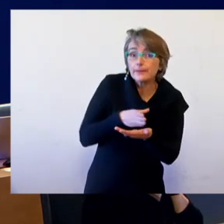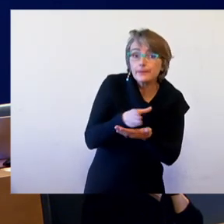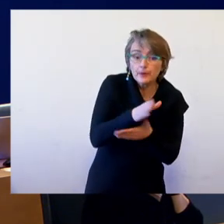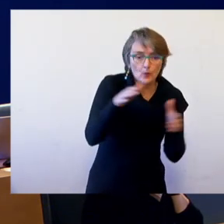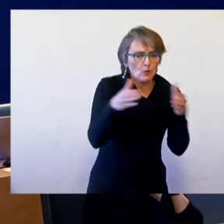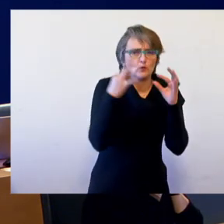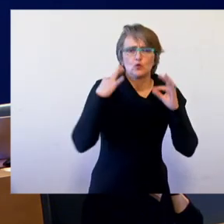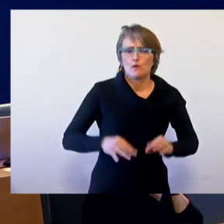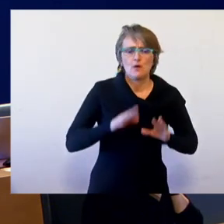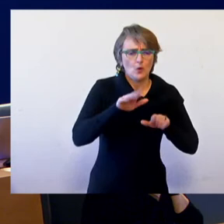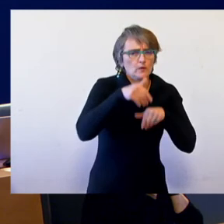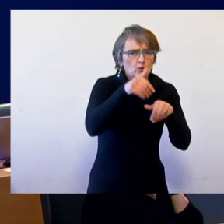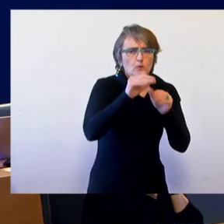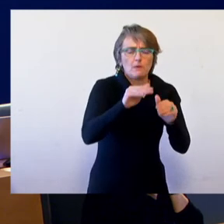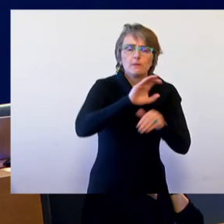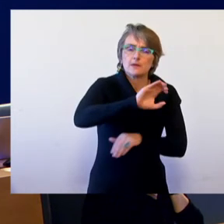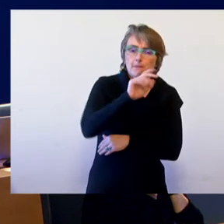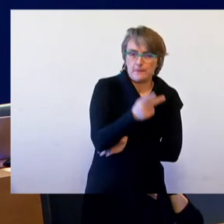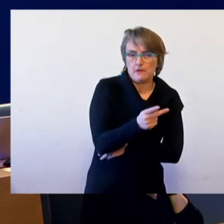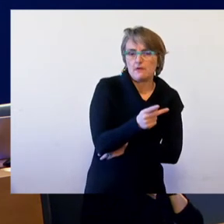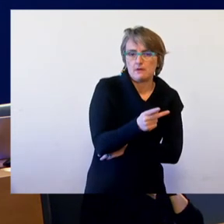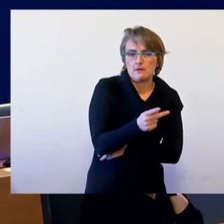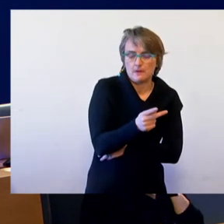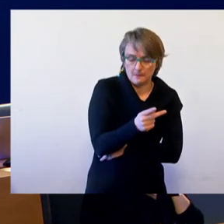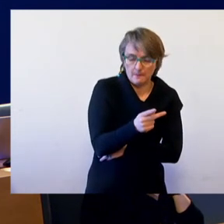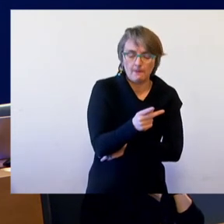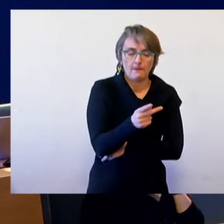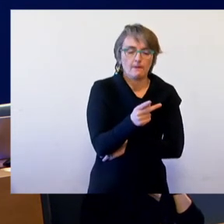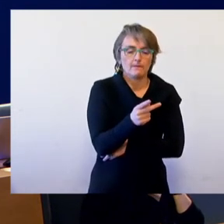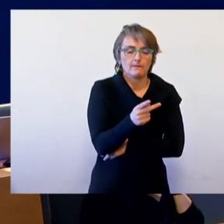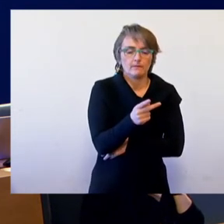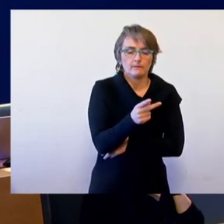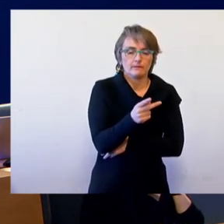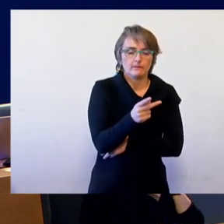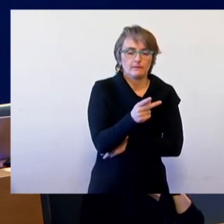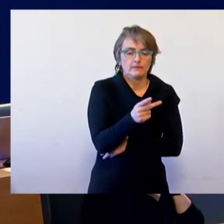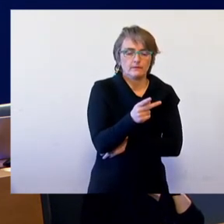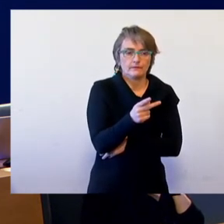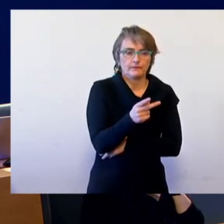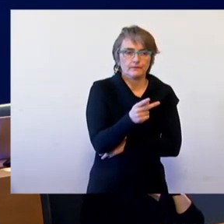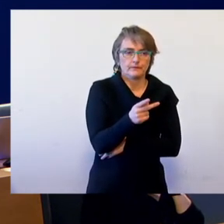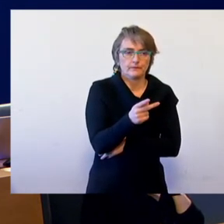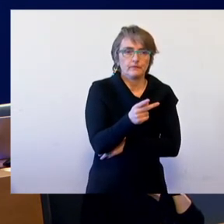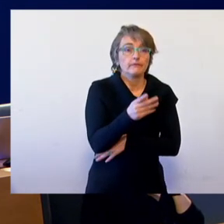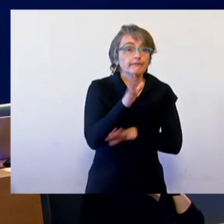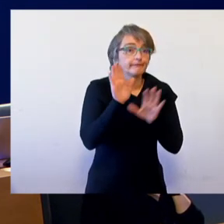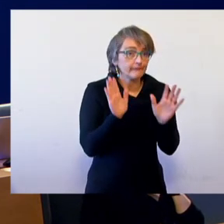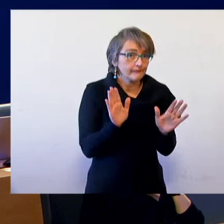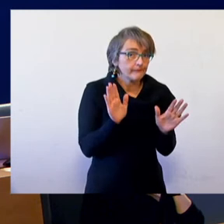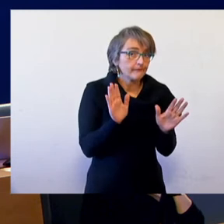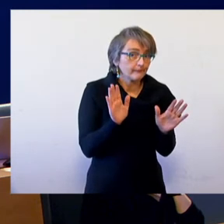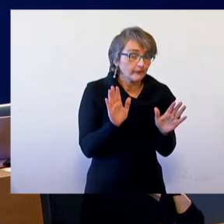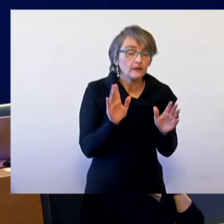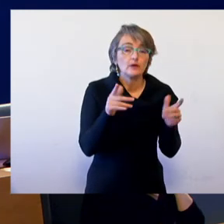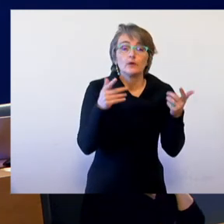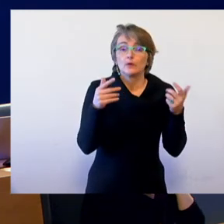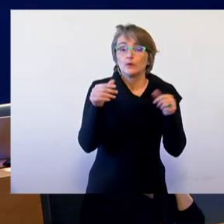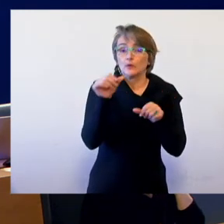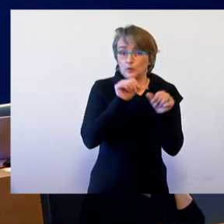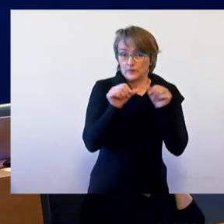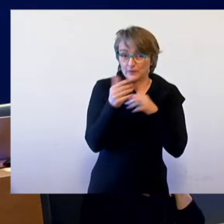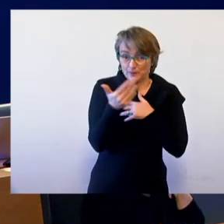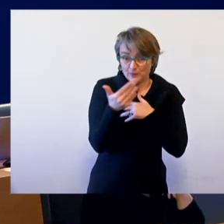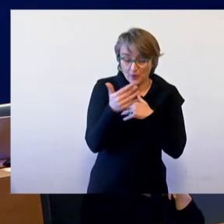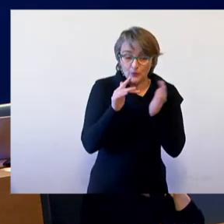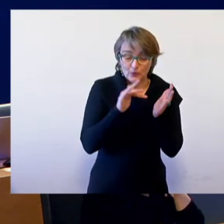dans le même groupe scolaire en cours préparatoire, alors qu'on remet à plat toutes les situations, dans la mesure où lorsqu'ils ont été